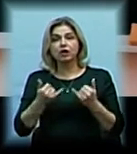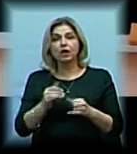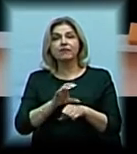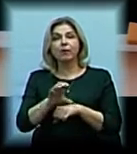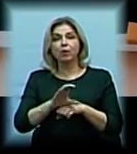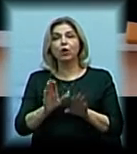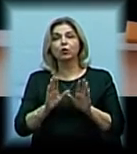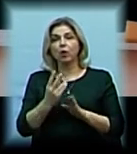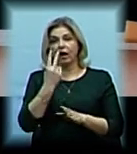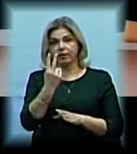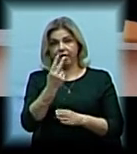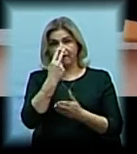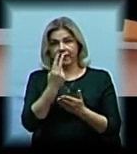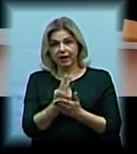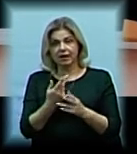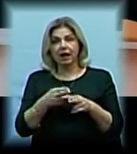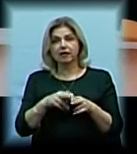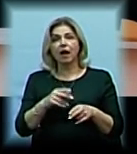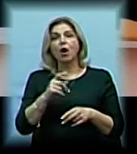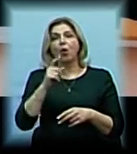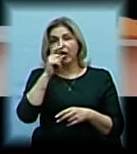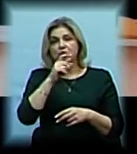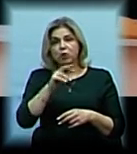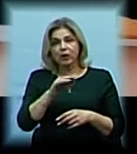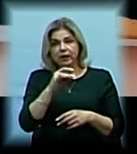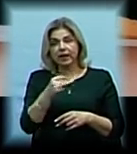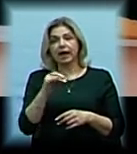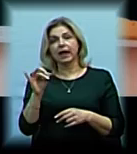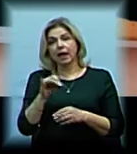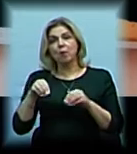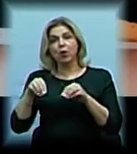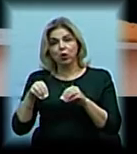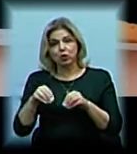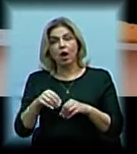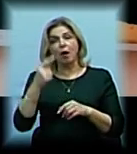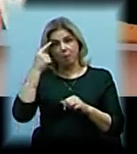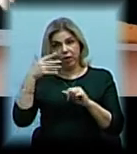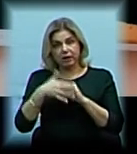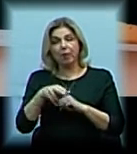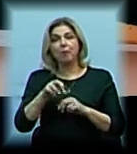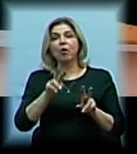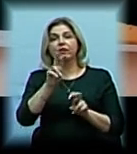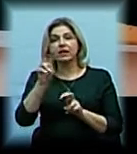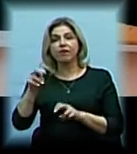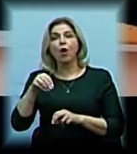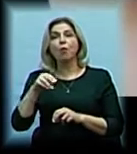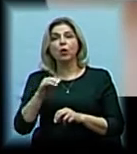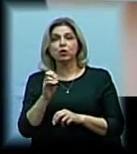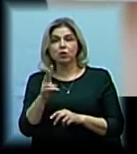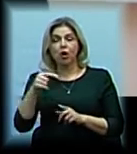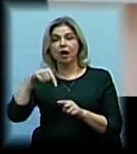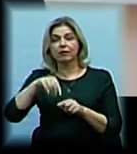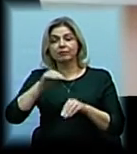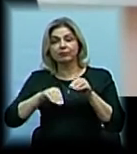2 видів. Це углекислотні і це порошкові. По названню, понятно, порошковий тушить порошковому, углекислотний тушить